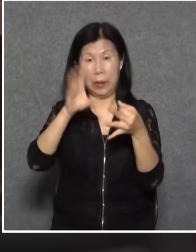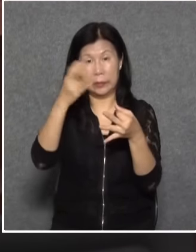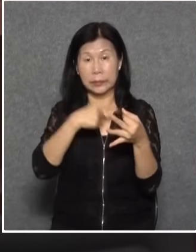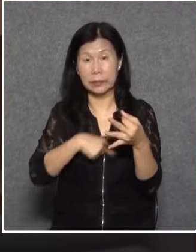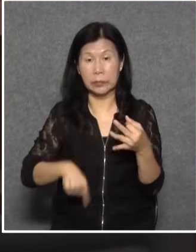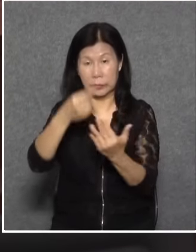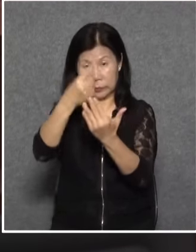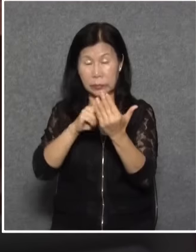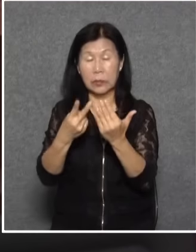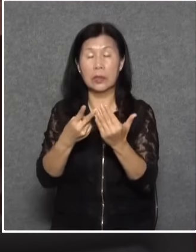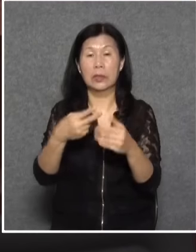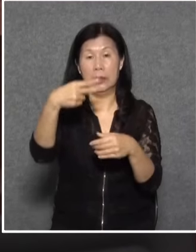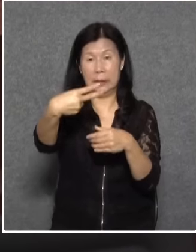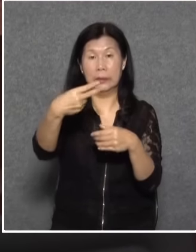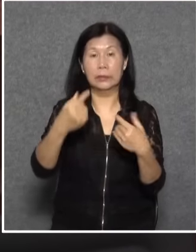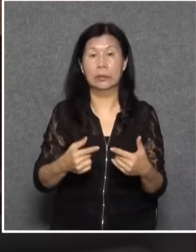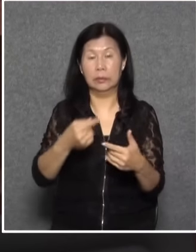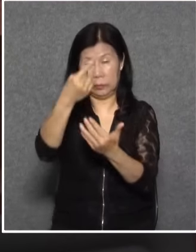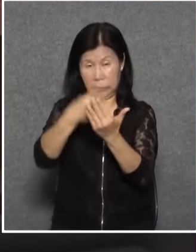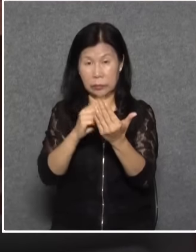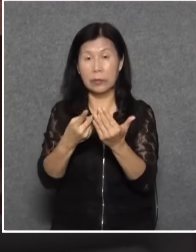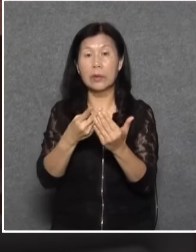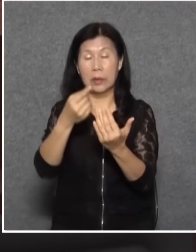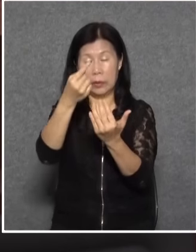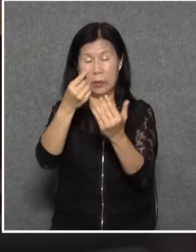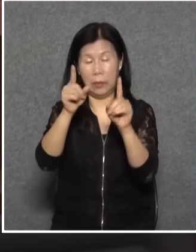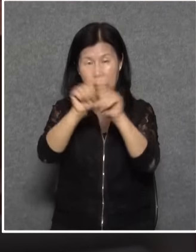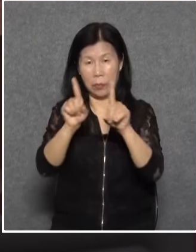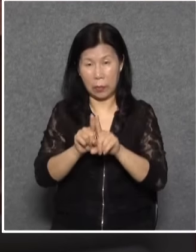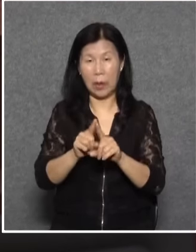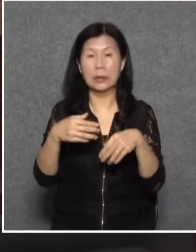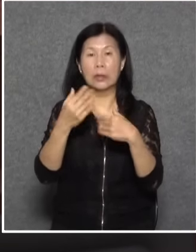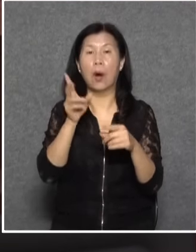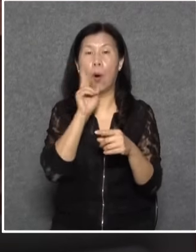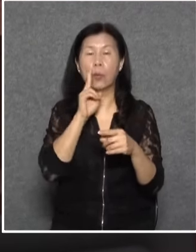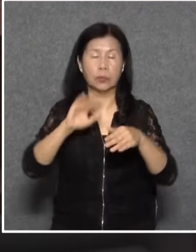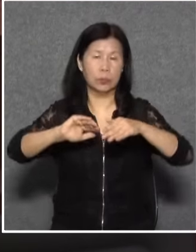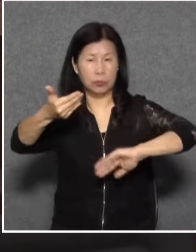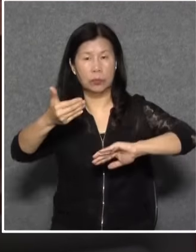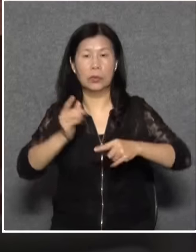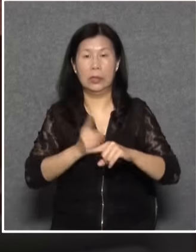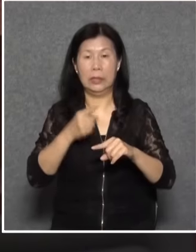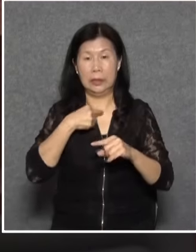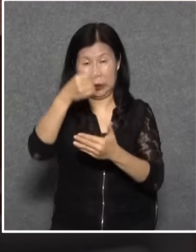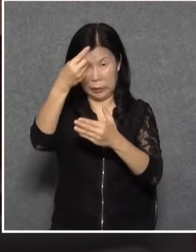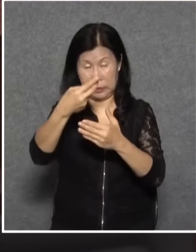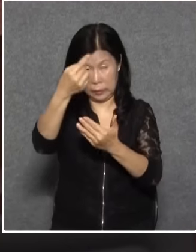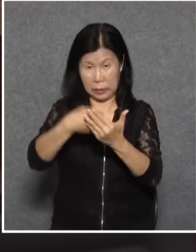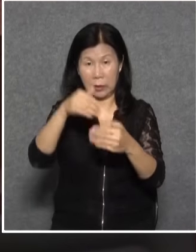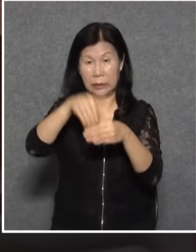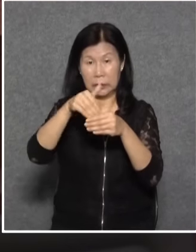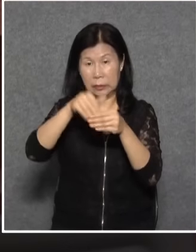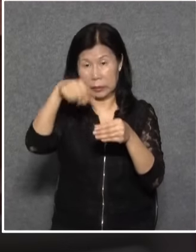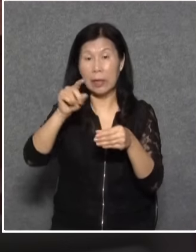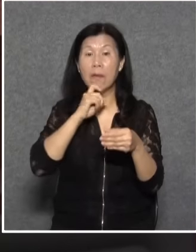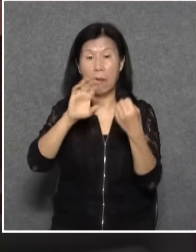的修正案和第二號條例草案的政策目的是背道而馳的， 假使修正案是獲得通過，將會令有關